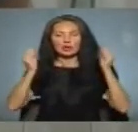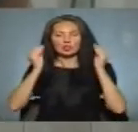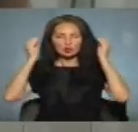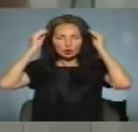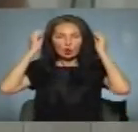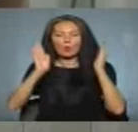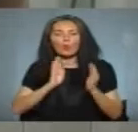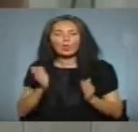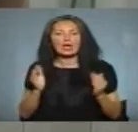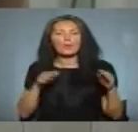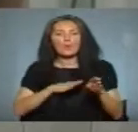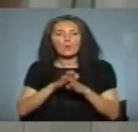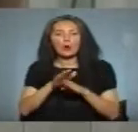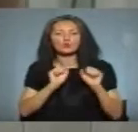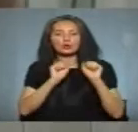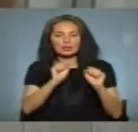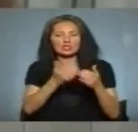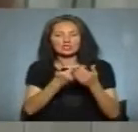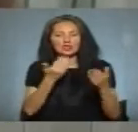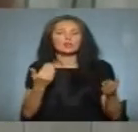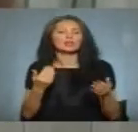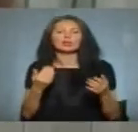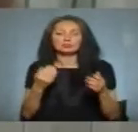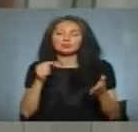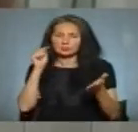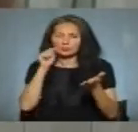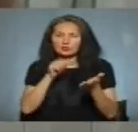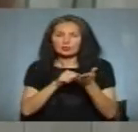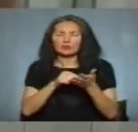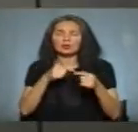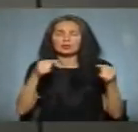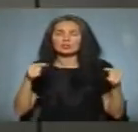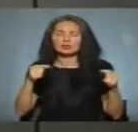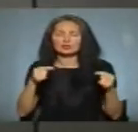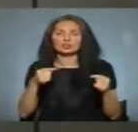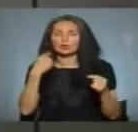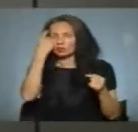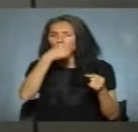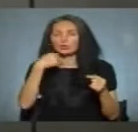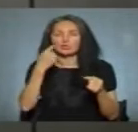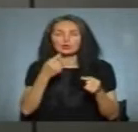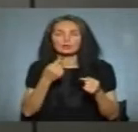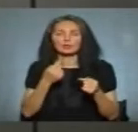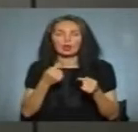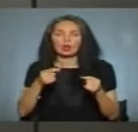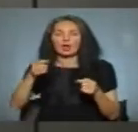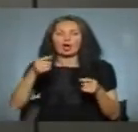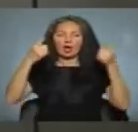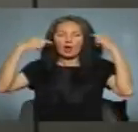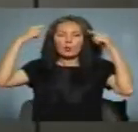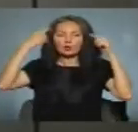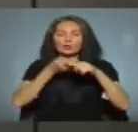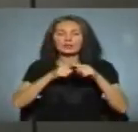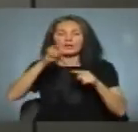власне потрапляння вірусних частинок йому на обличчя, на слизові і так далі. Співавтор винаходу, науковець Іван Кліш, каже,